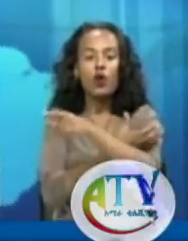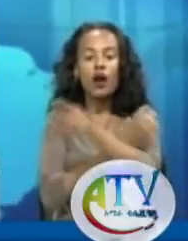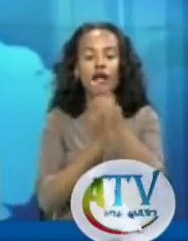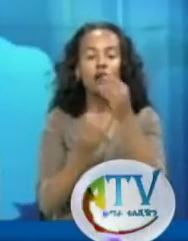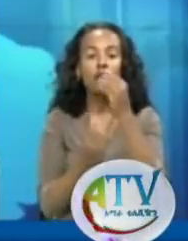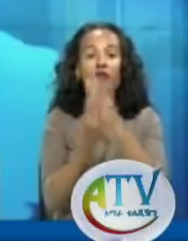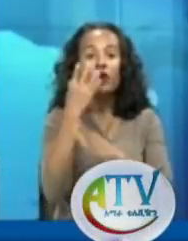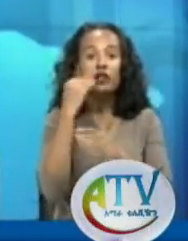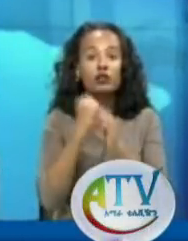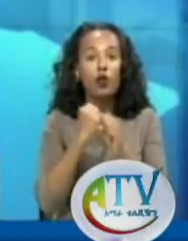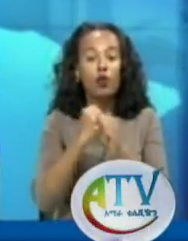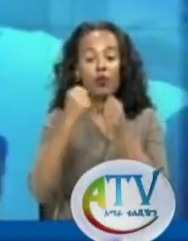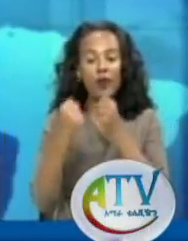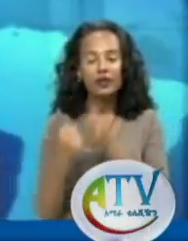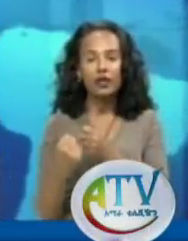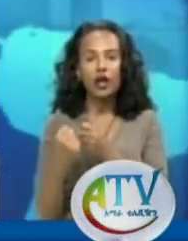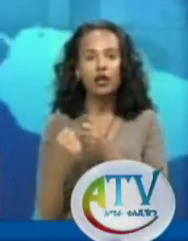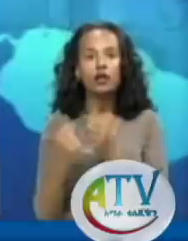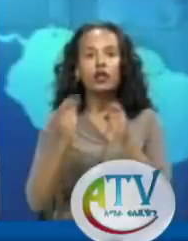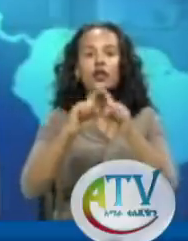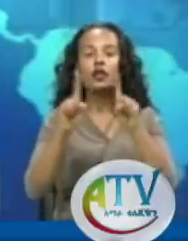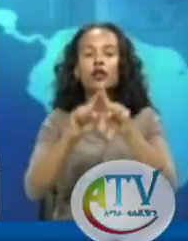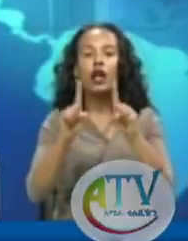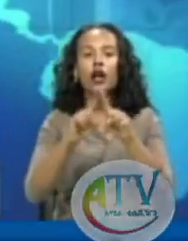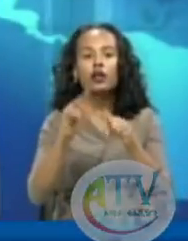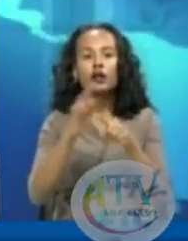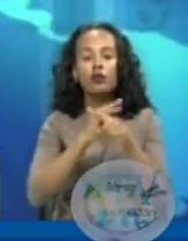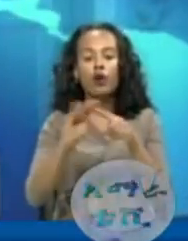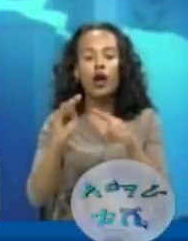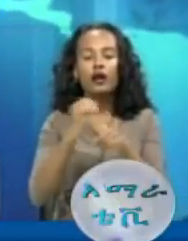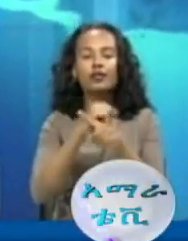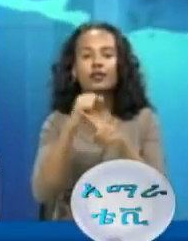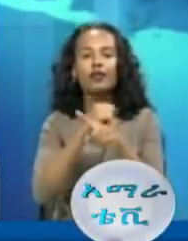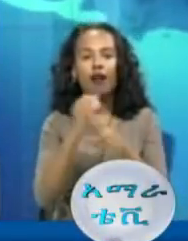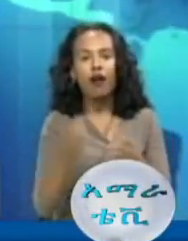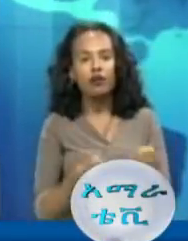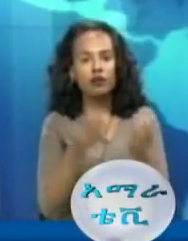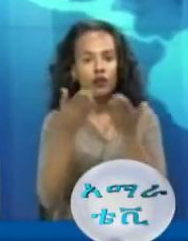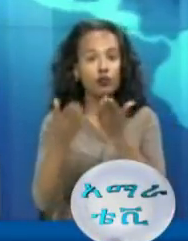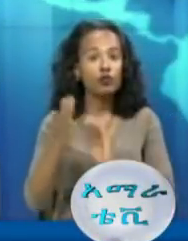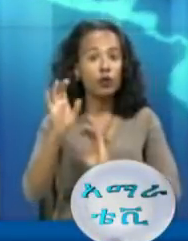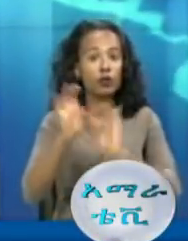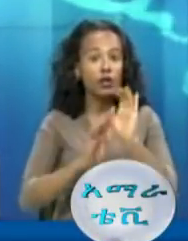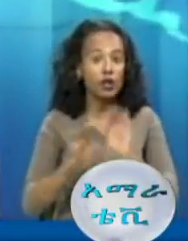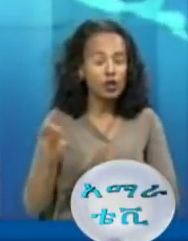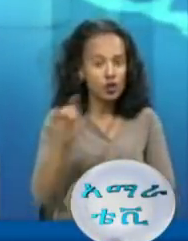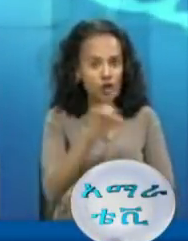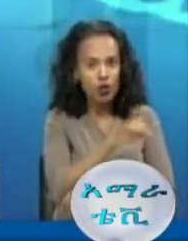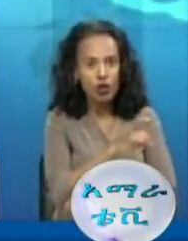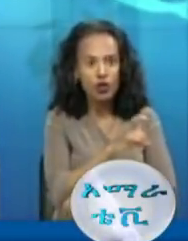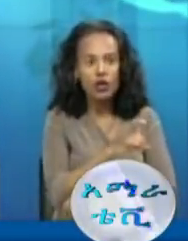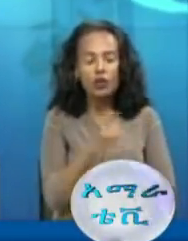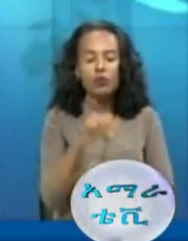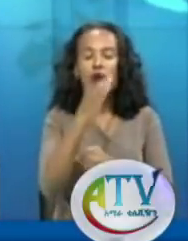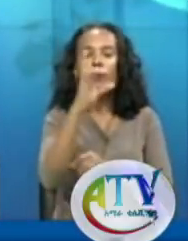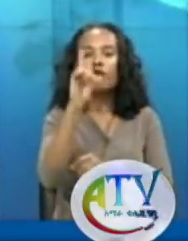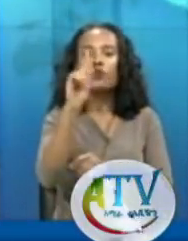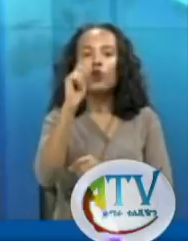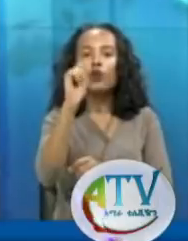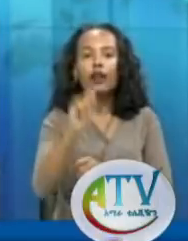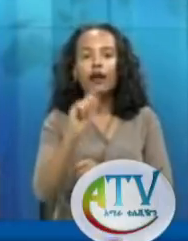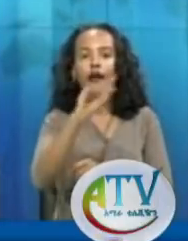ስራውን በማጠናከር የተለያዩ ሙያ ስልጠናዎች እንዲሰጡ የሚደረግ ሲሆን በፍኖተ